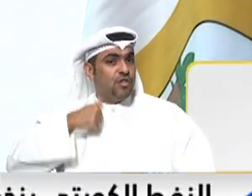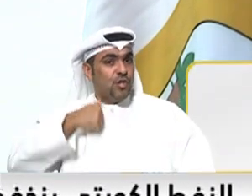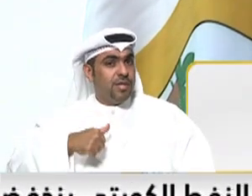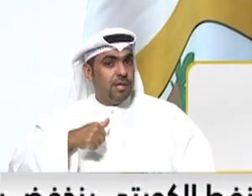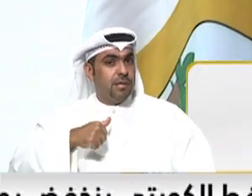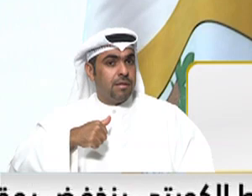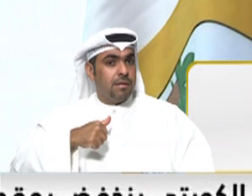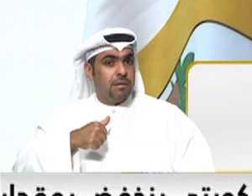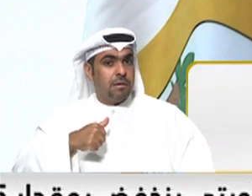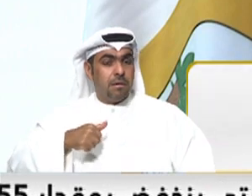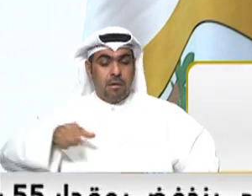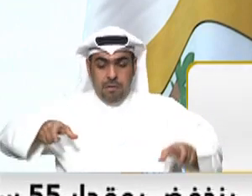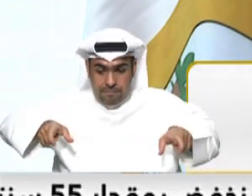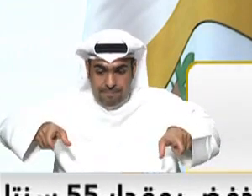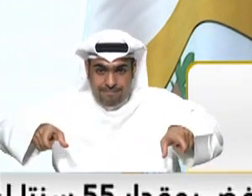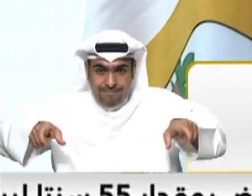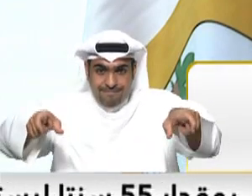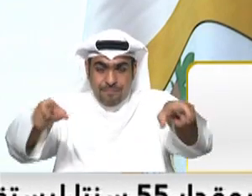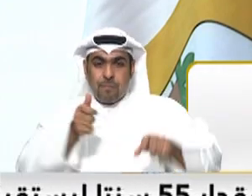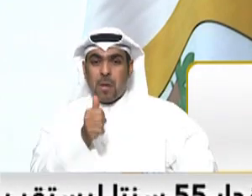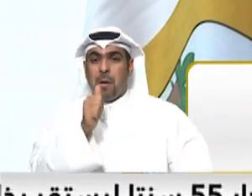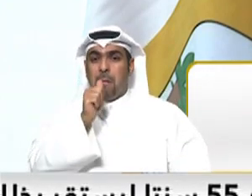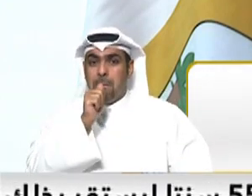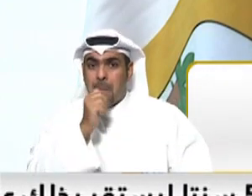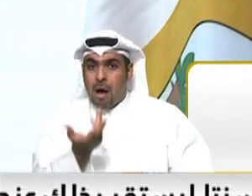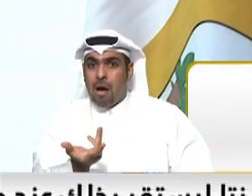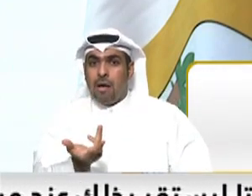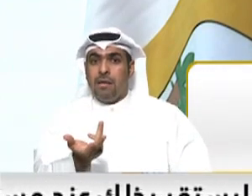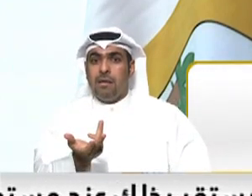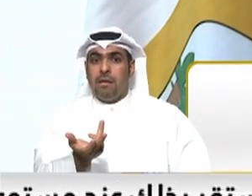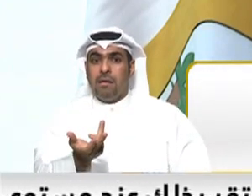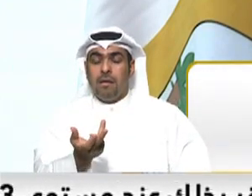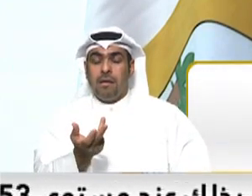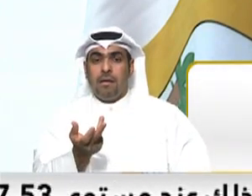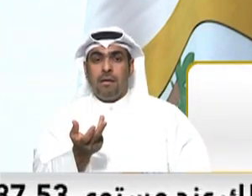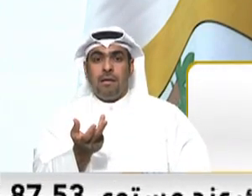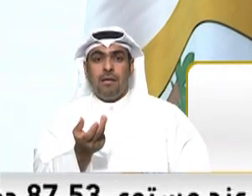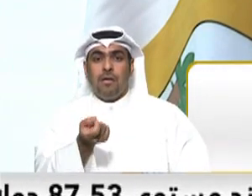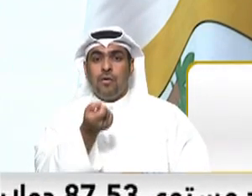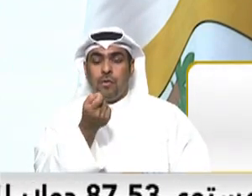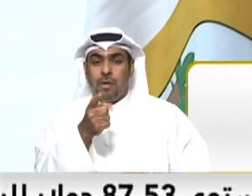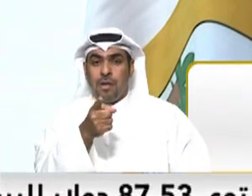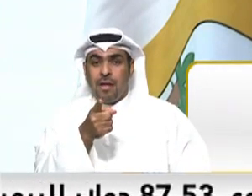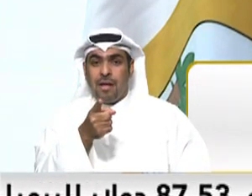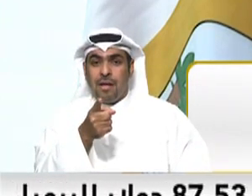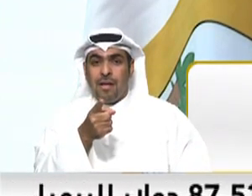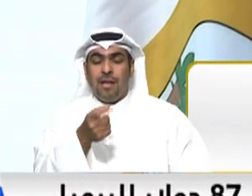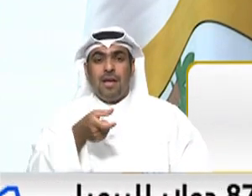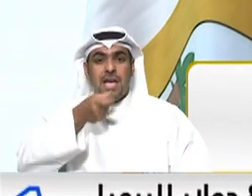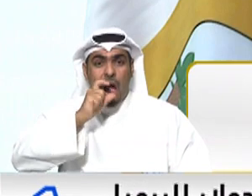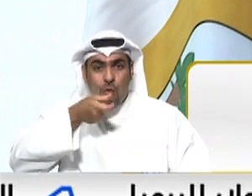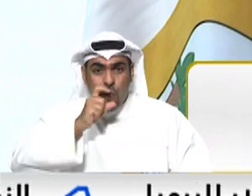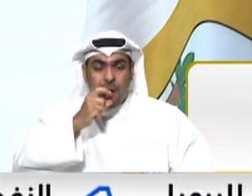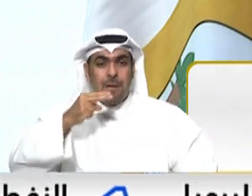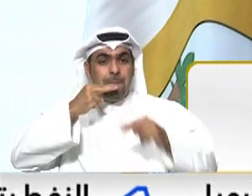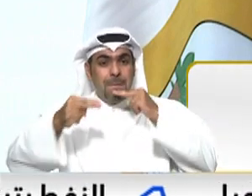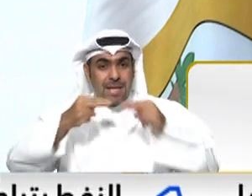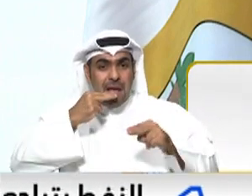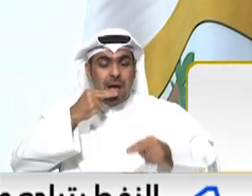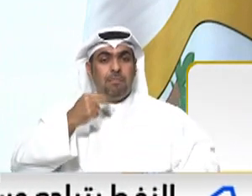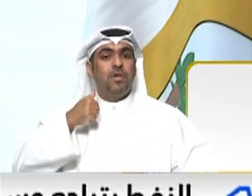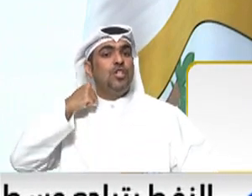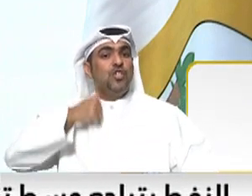لتطوير هذا النفق اللي ما كان مستغل بالطريقة الصحيحة والسليمة، ما كان نشط، فالآن هناك تصميم